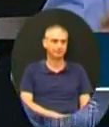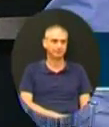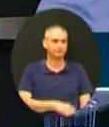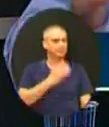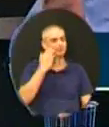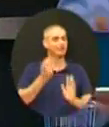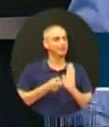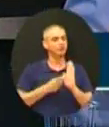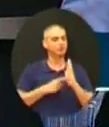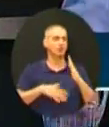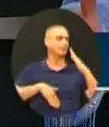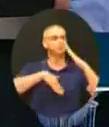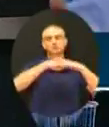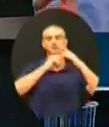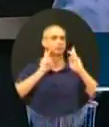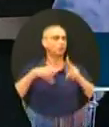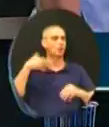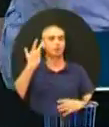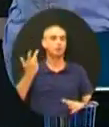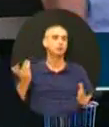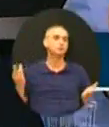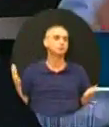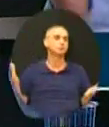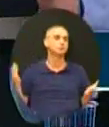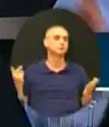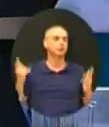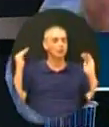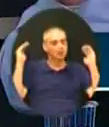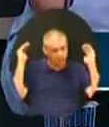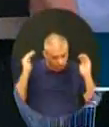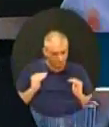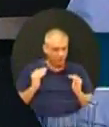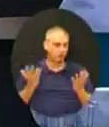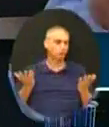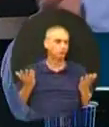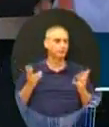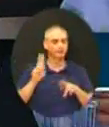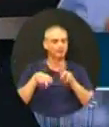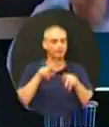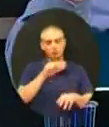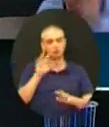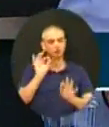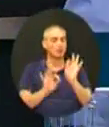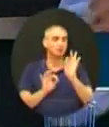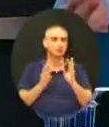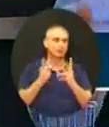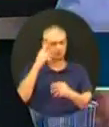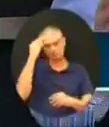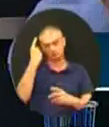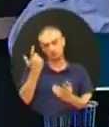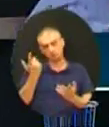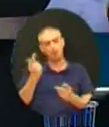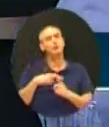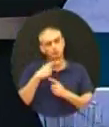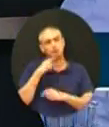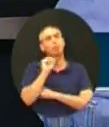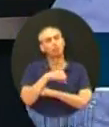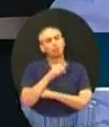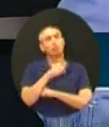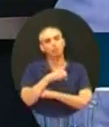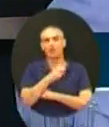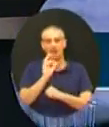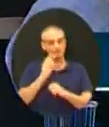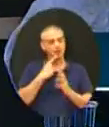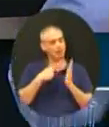האמריקאית המקסימליסטית שיכולה להיות בעניין זה תפחיתו משמעותית ותטפלו בנושא הסתה והפלסטינים יעשו כן עם הראש ולפחות